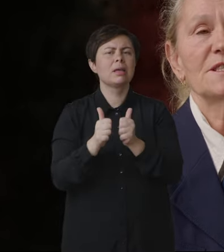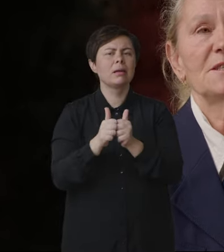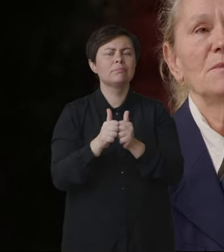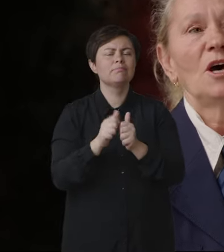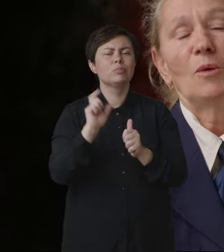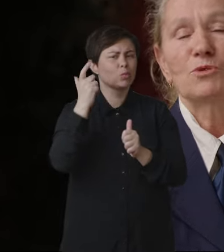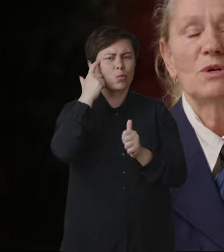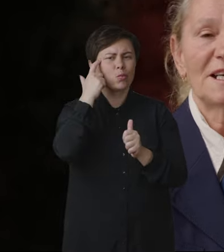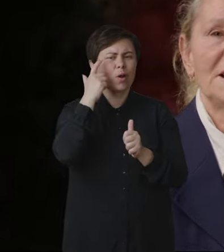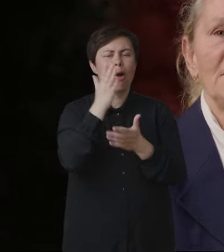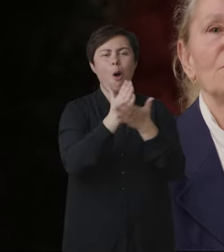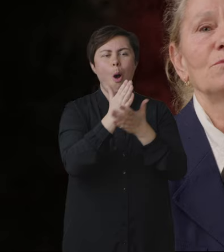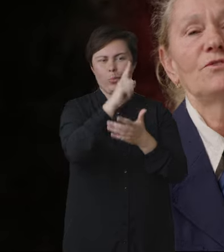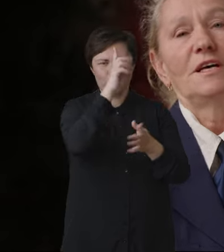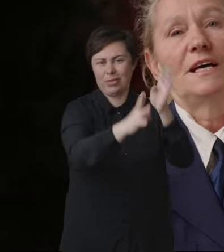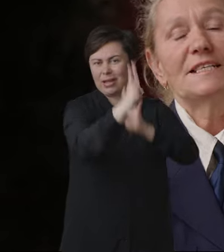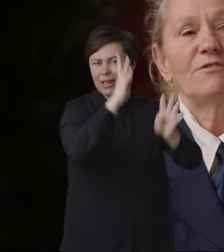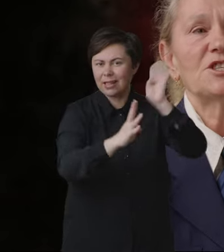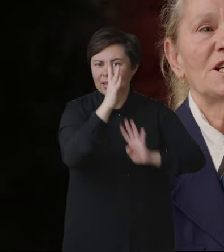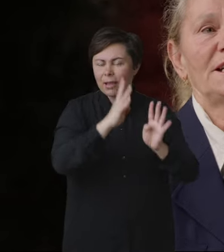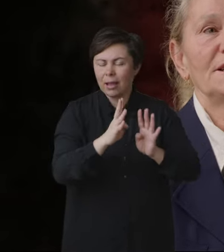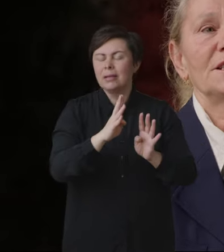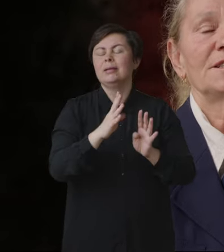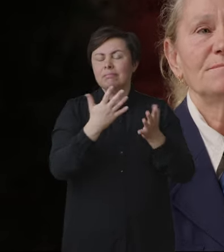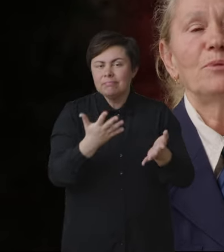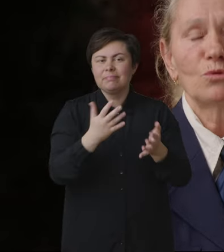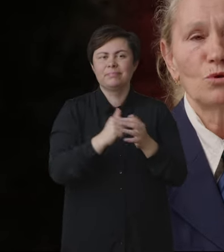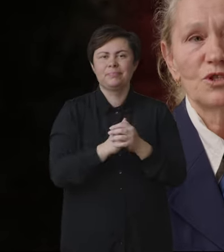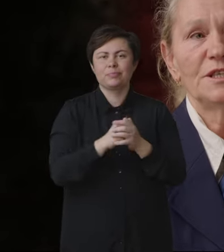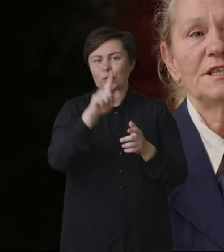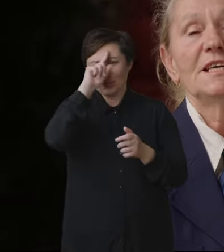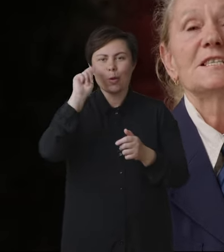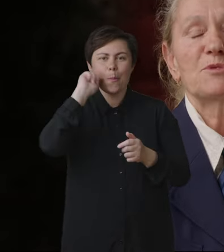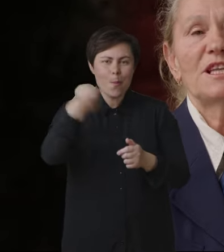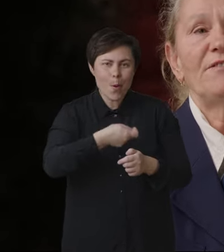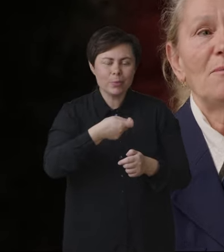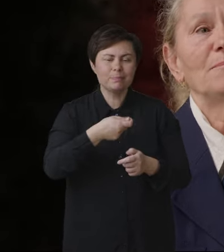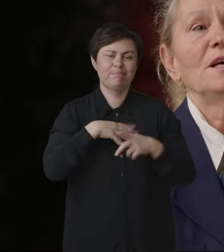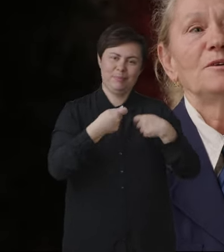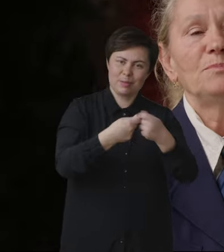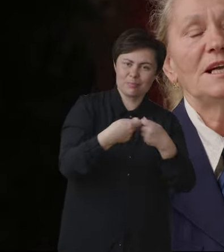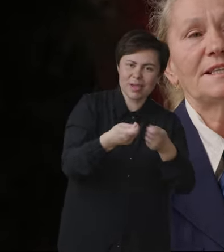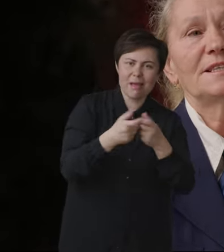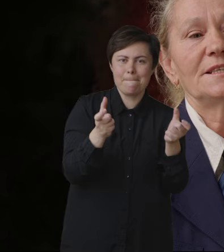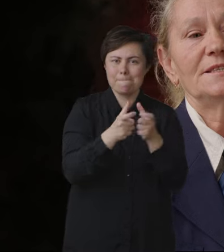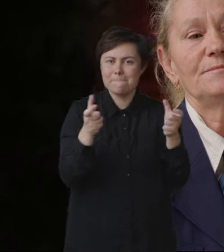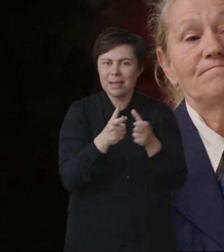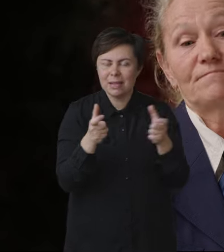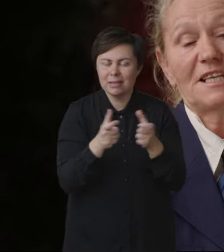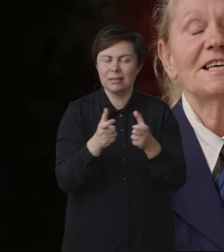przede wszystkim obsługa klientów, a zwłaszcza podróżnych. Sprzedawałam